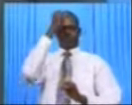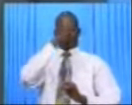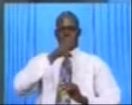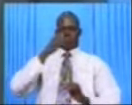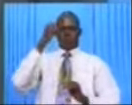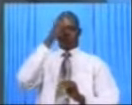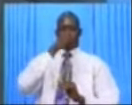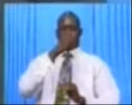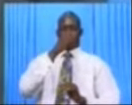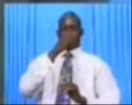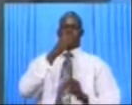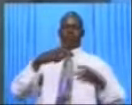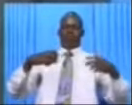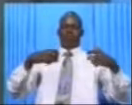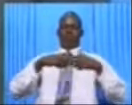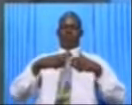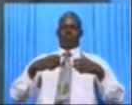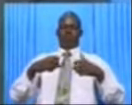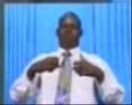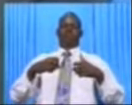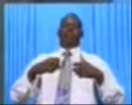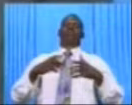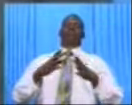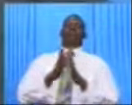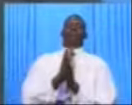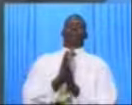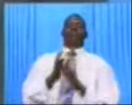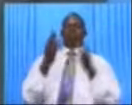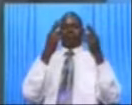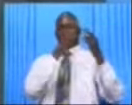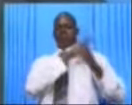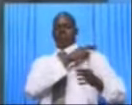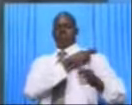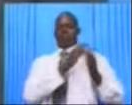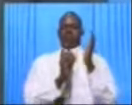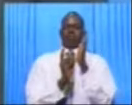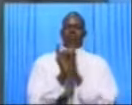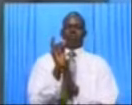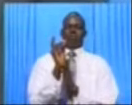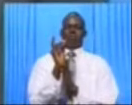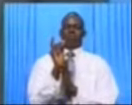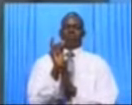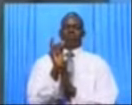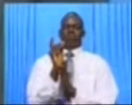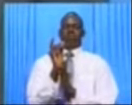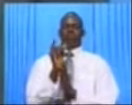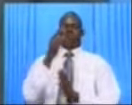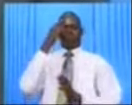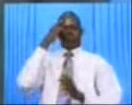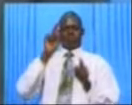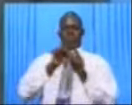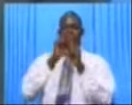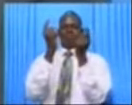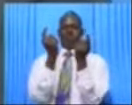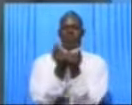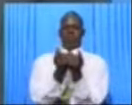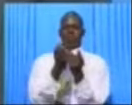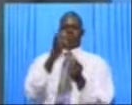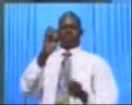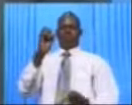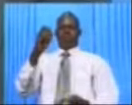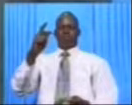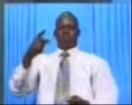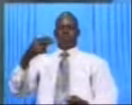niveau électrique et ENR, puisqu'en fait c'est le responsable du développement pour le groupe Eiffage